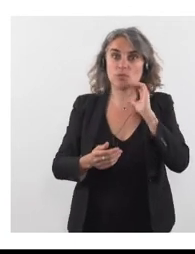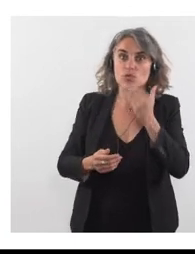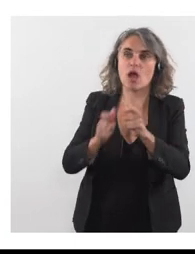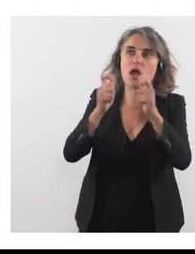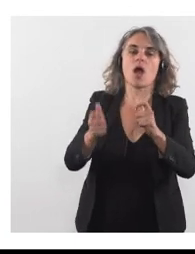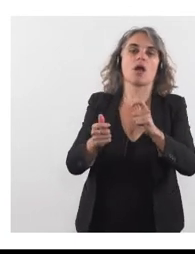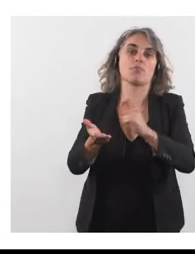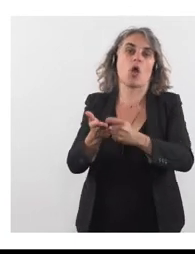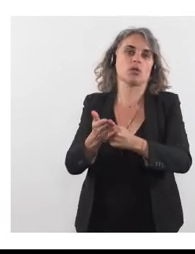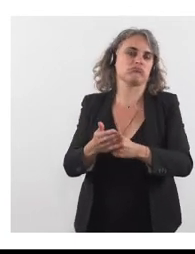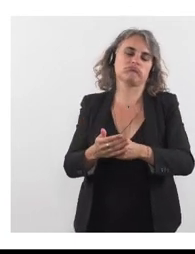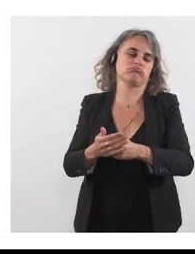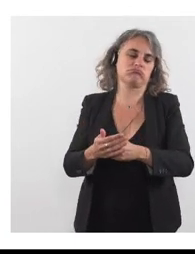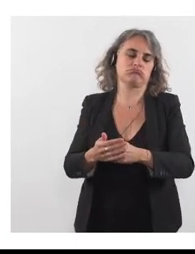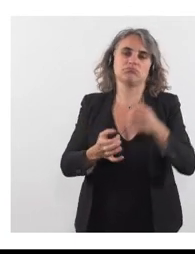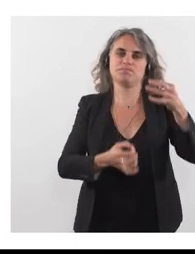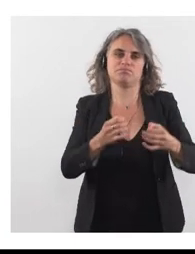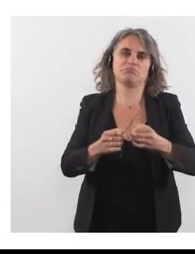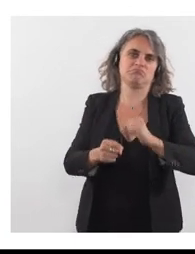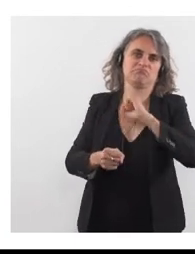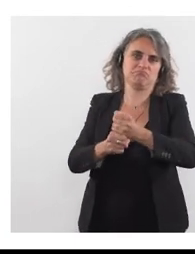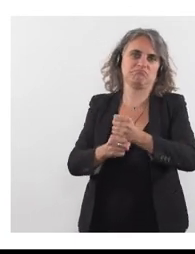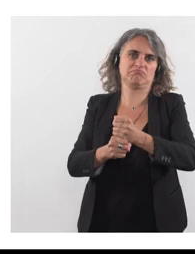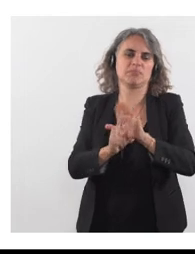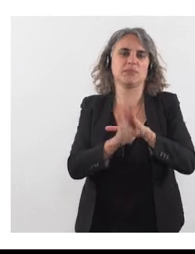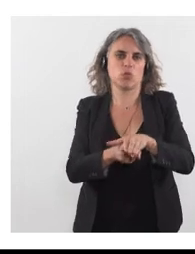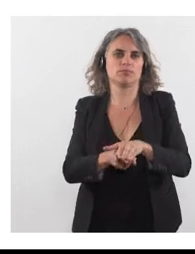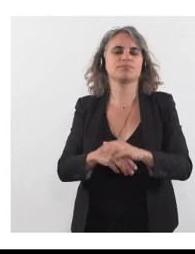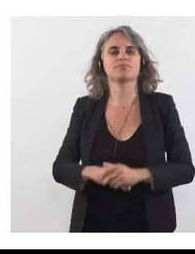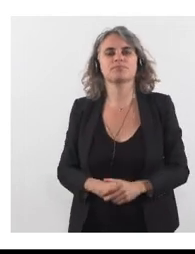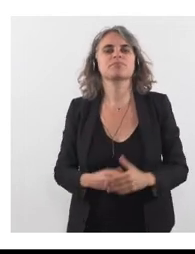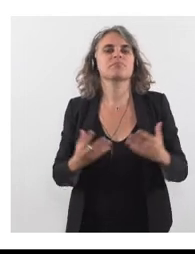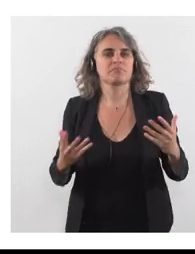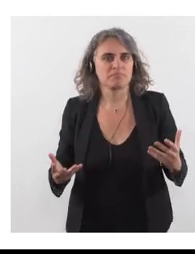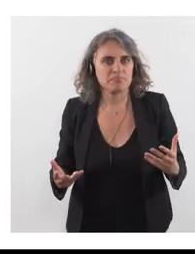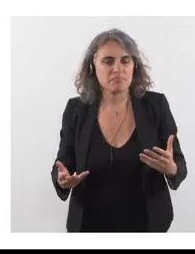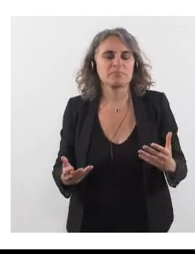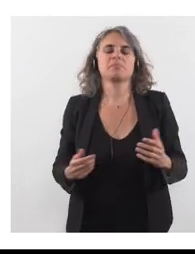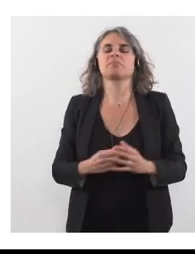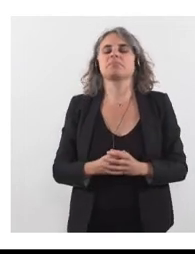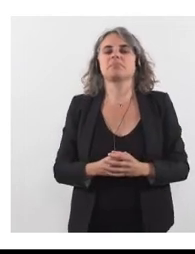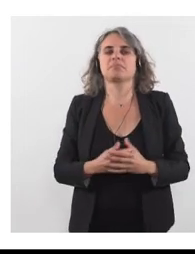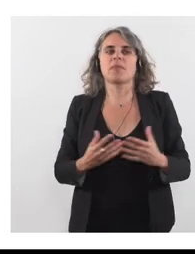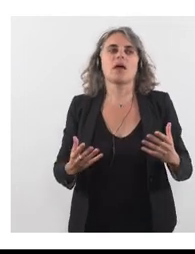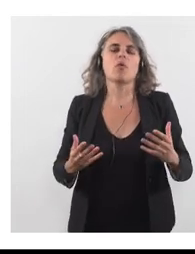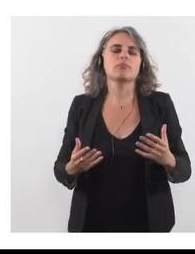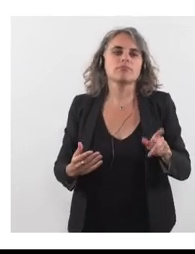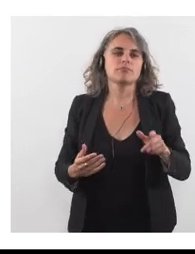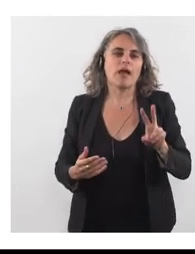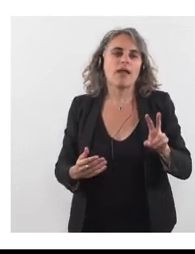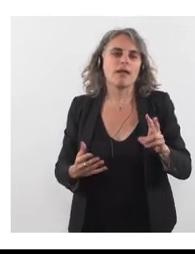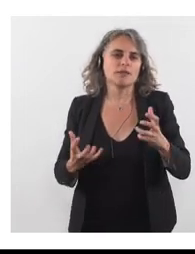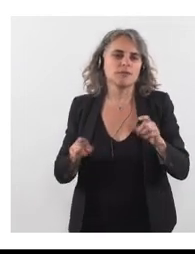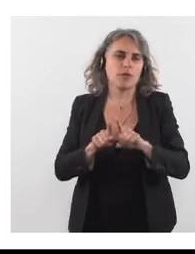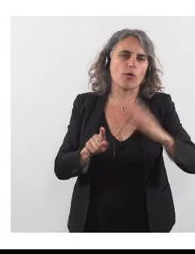banque a été condamnée pour discrimination par ce biais-là. Je termine là-dessus, ce n'était pas là-dessus que je voulais parler. Mais sur la